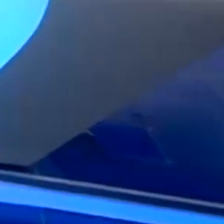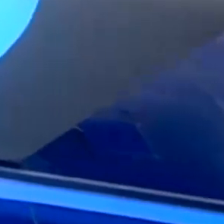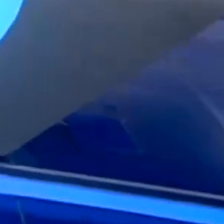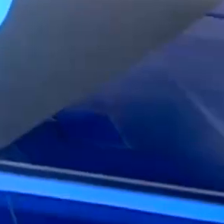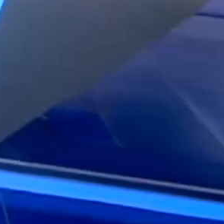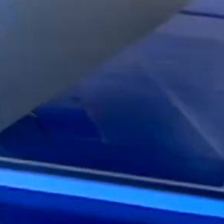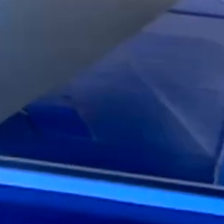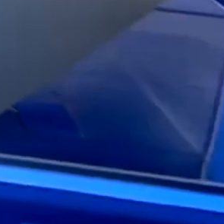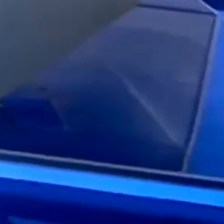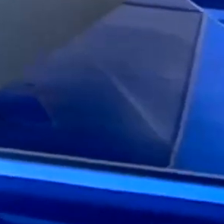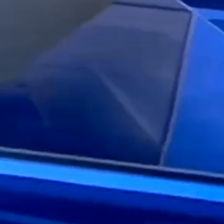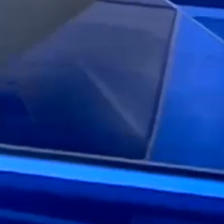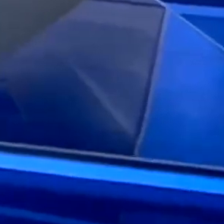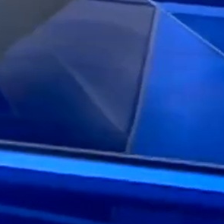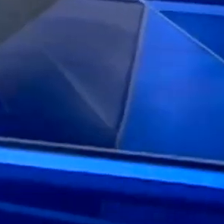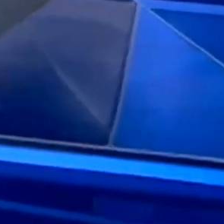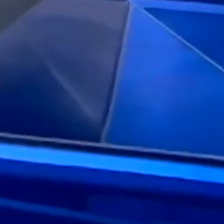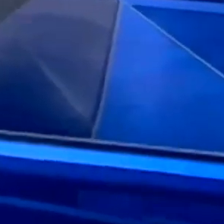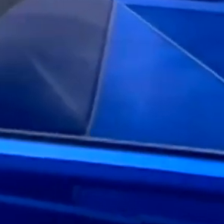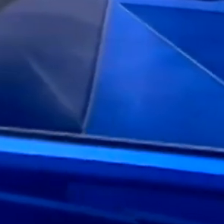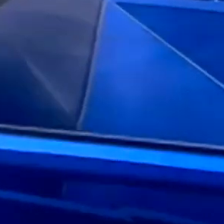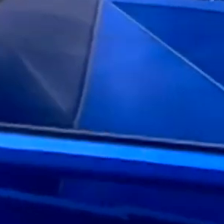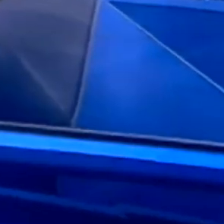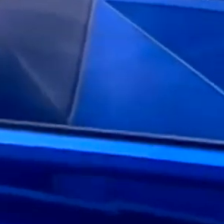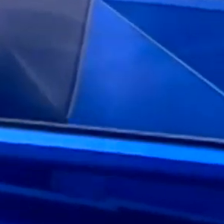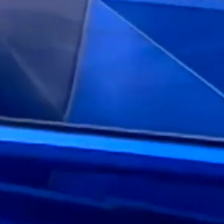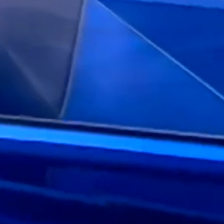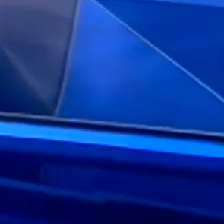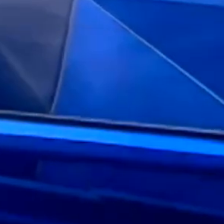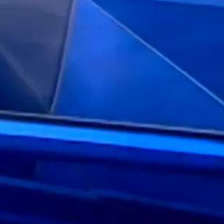Армысыздар, ұлттық арнада ақпарат уақыты.